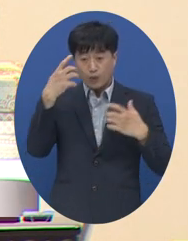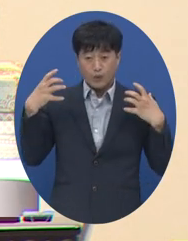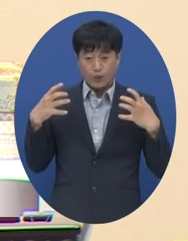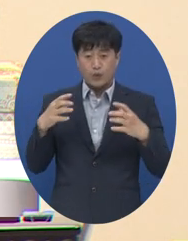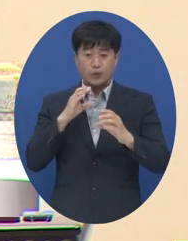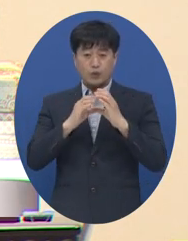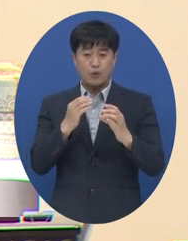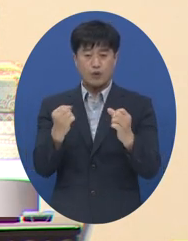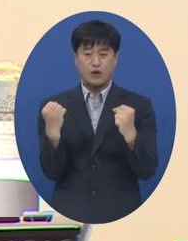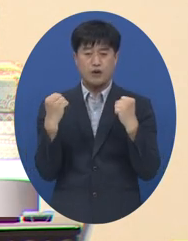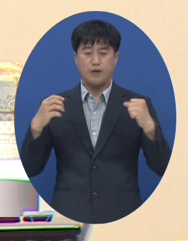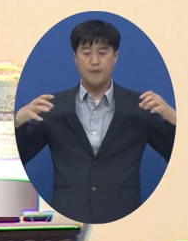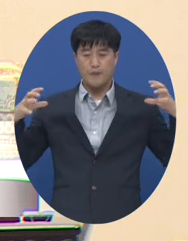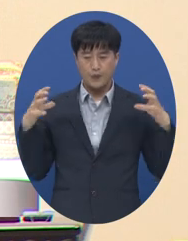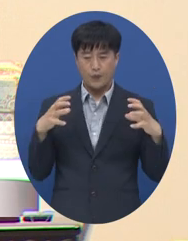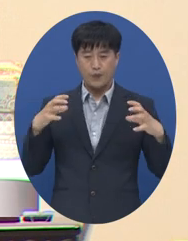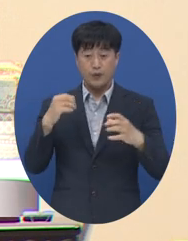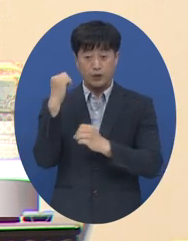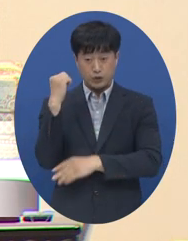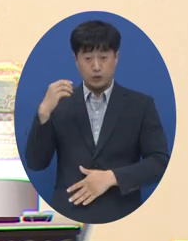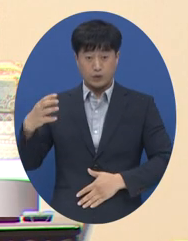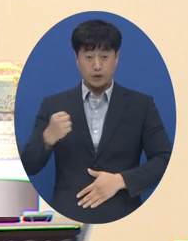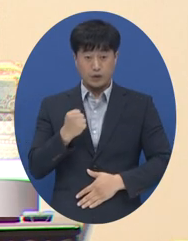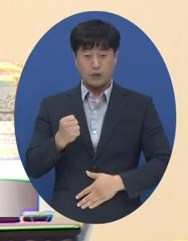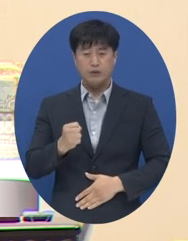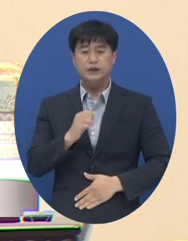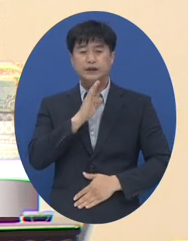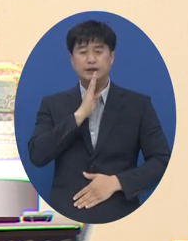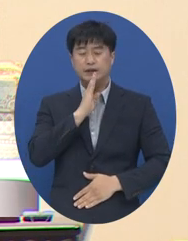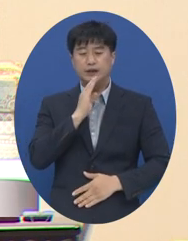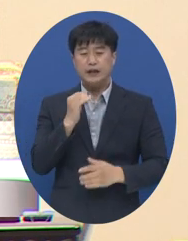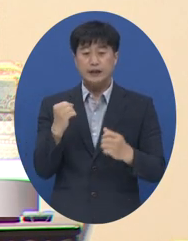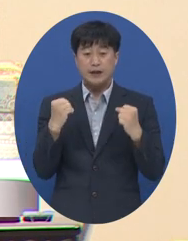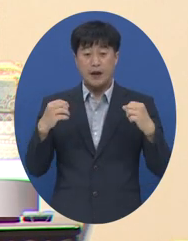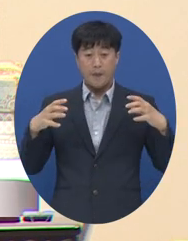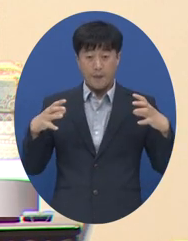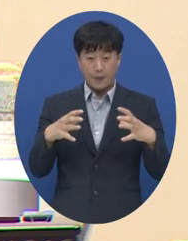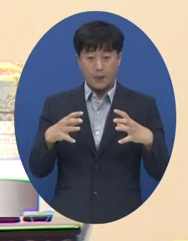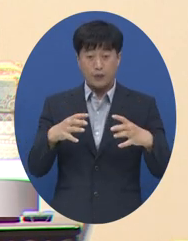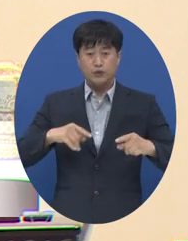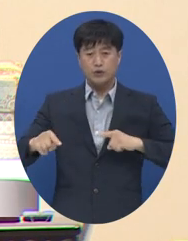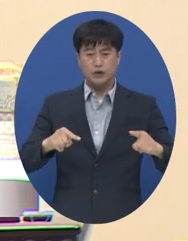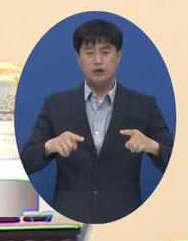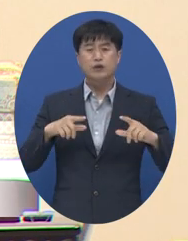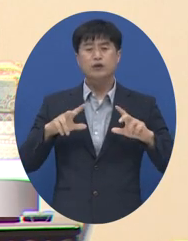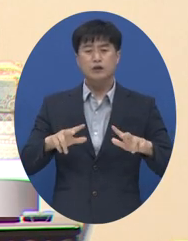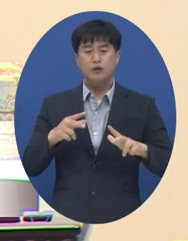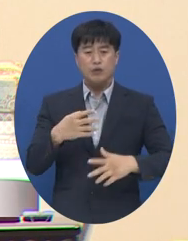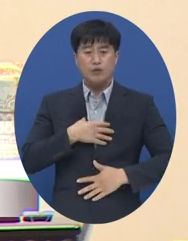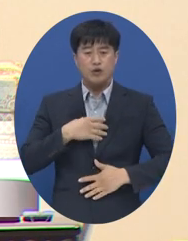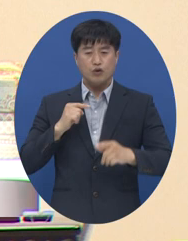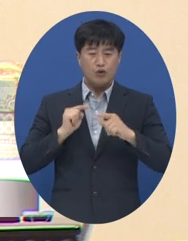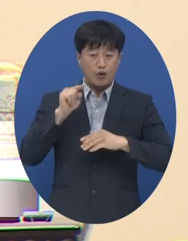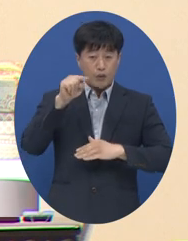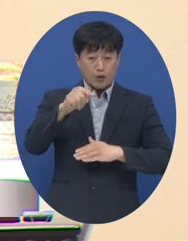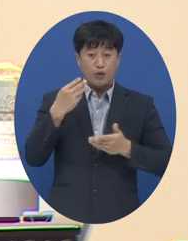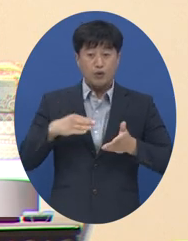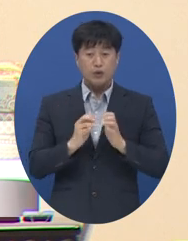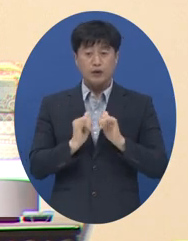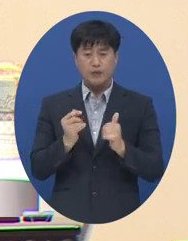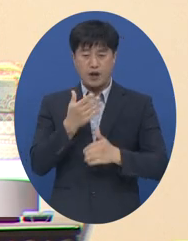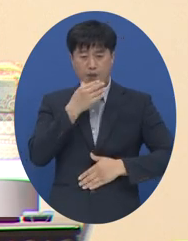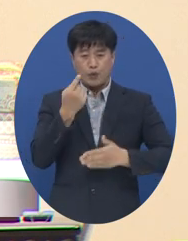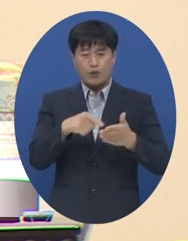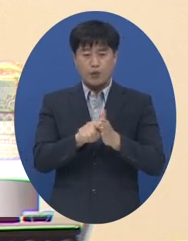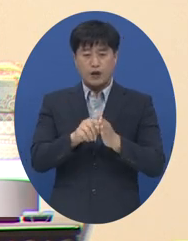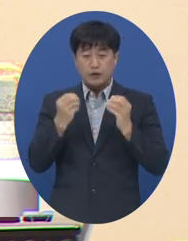경기도교육청은 소통과 협력을 바탕으로 하는 진정한 협치로 지금의 위기를 넘어 경기도민의 행복을 위한